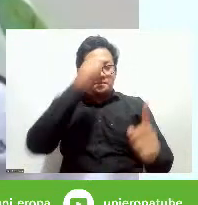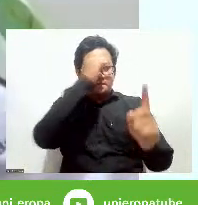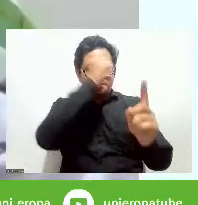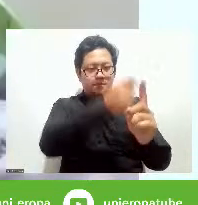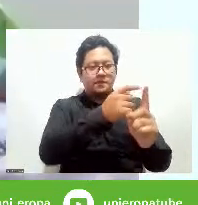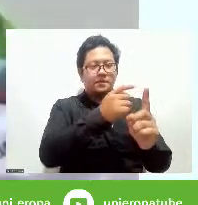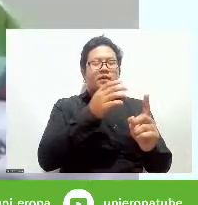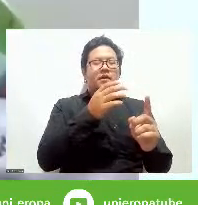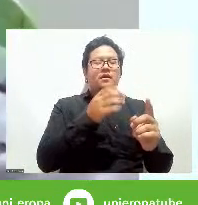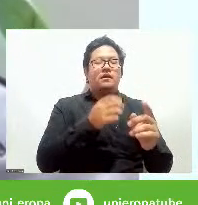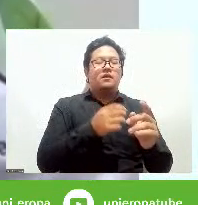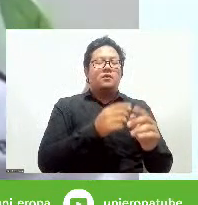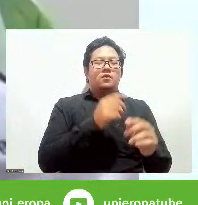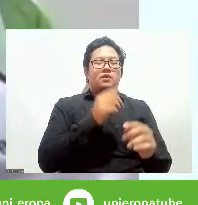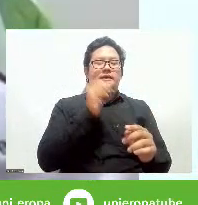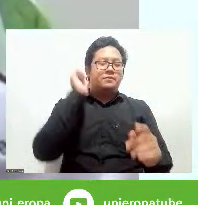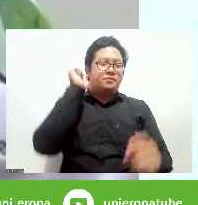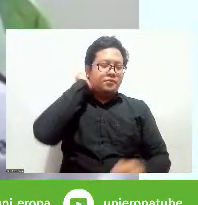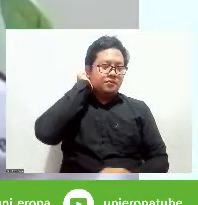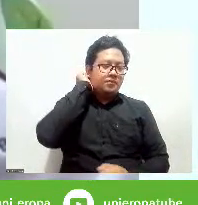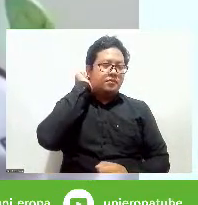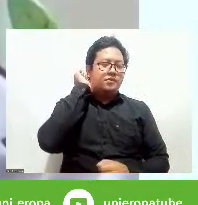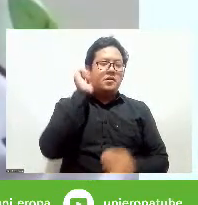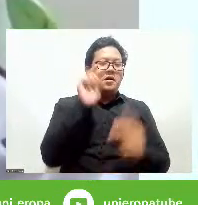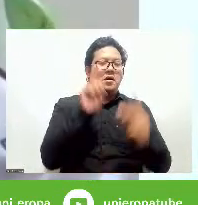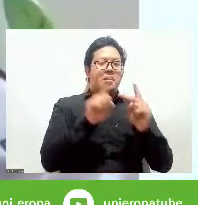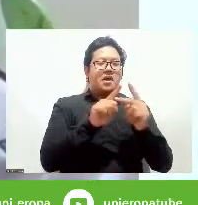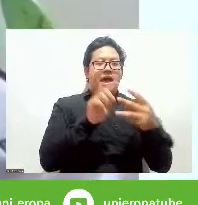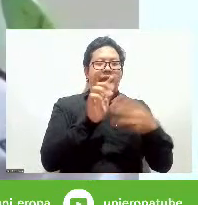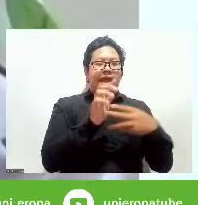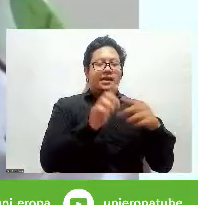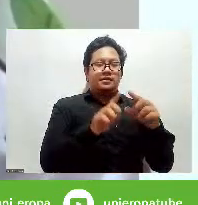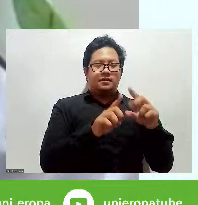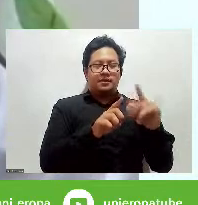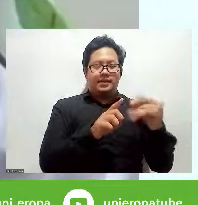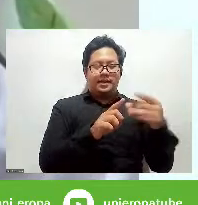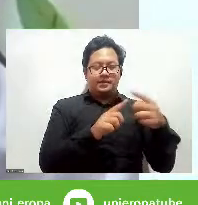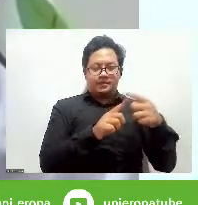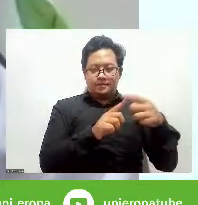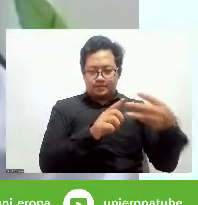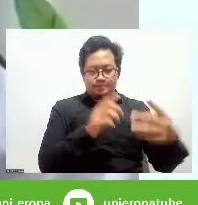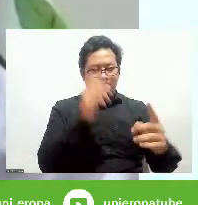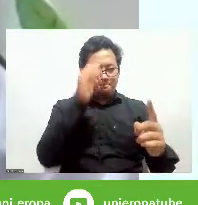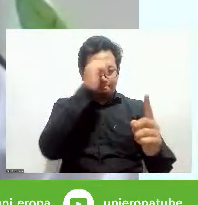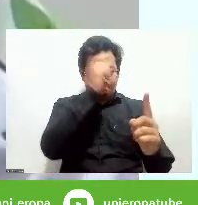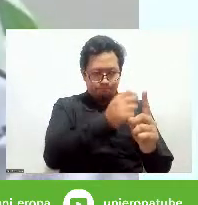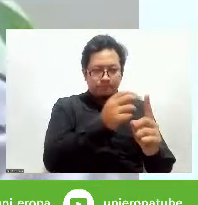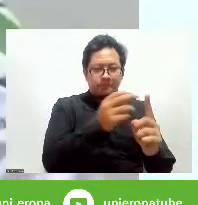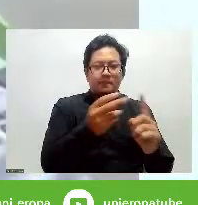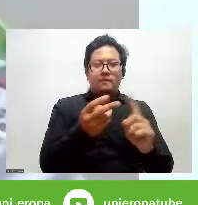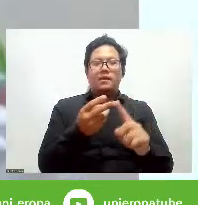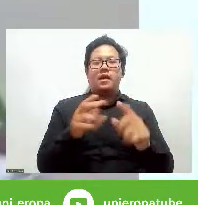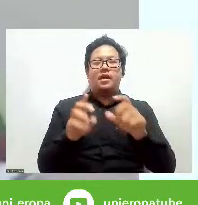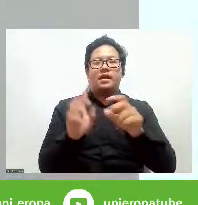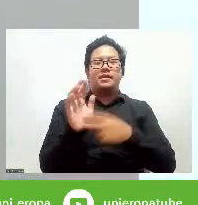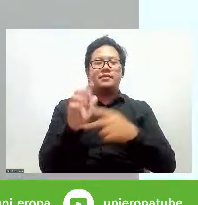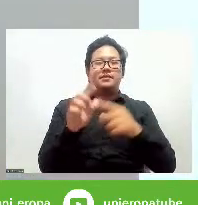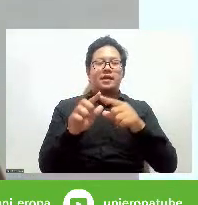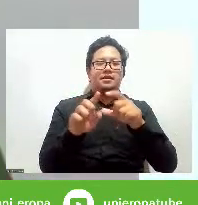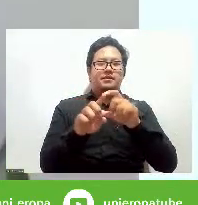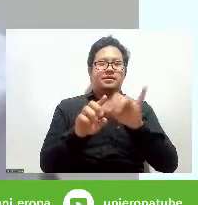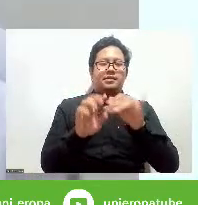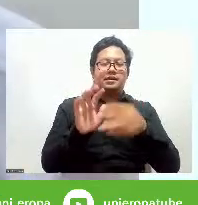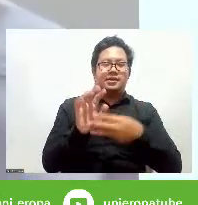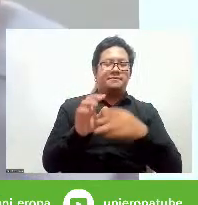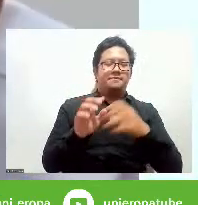Ibu Android tadi juga ada Mbak Nadine Chandrawinata yang